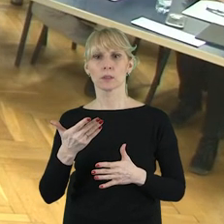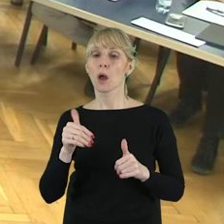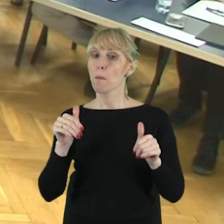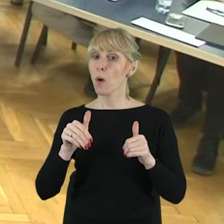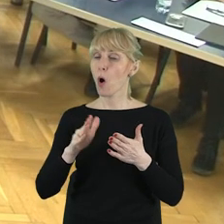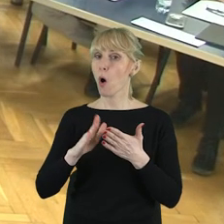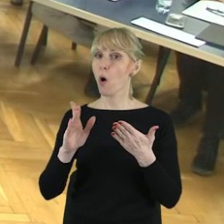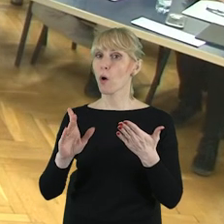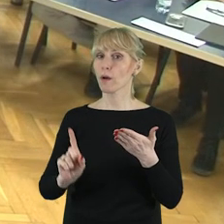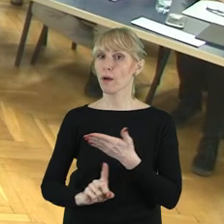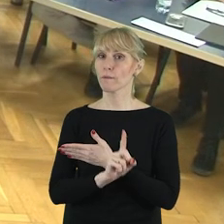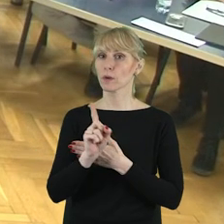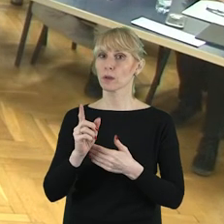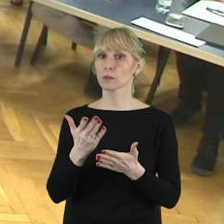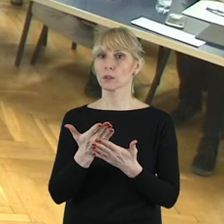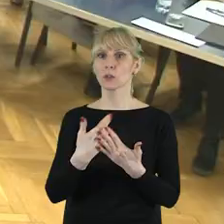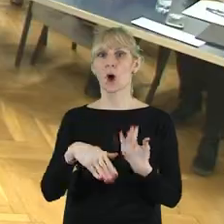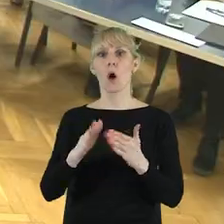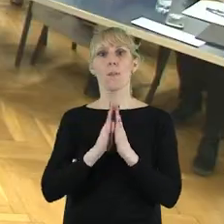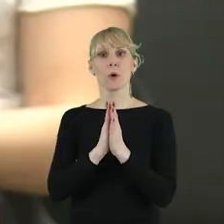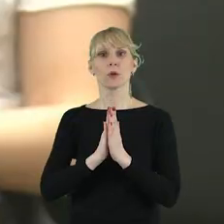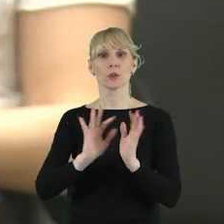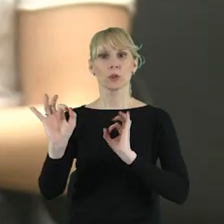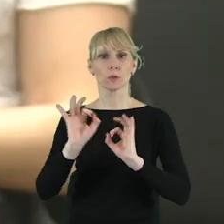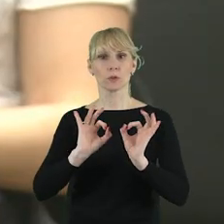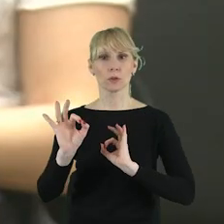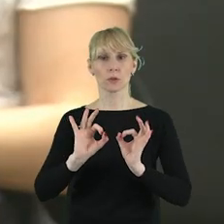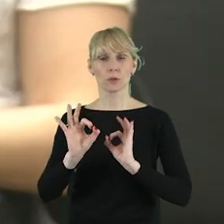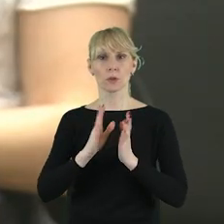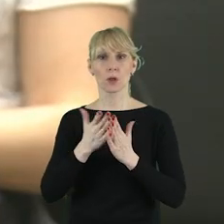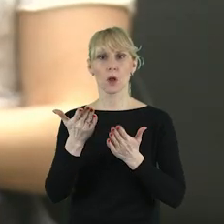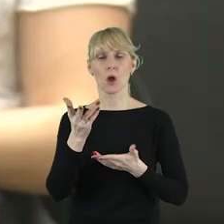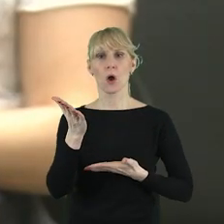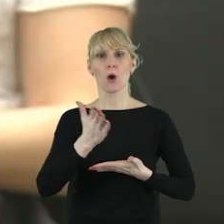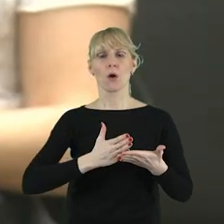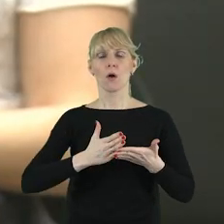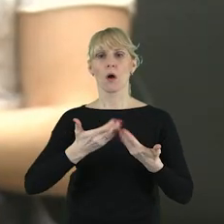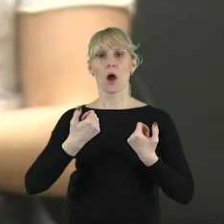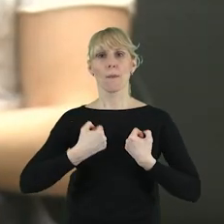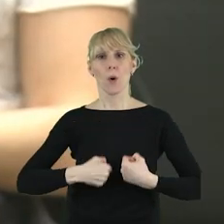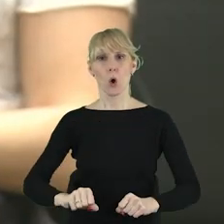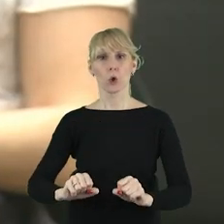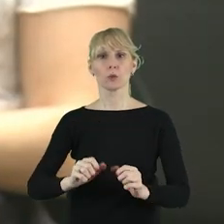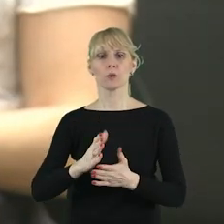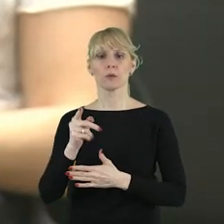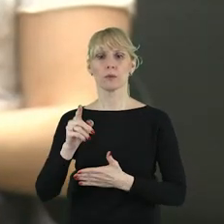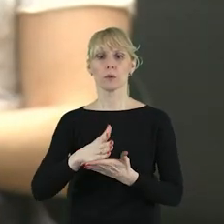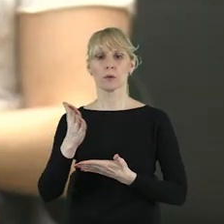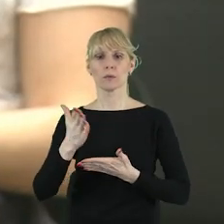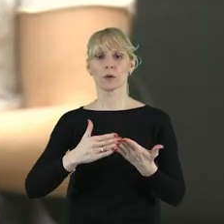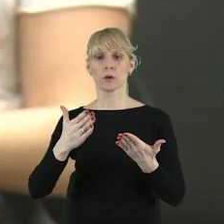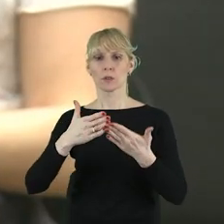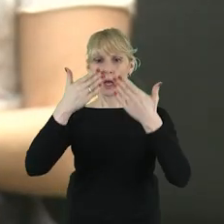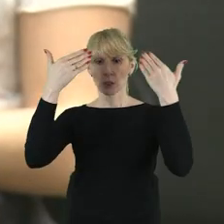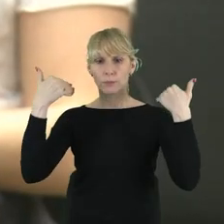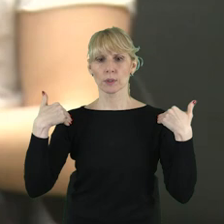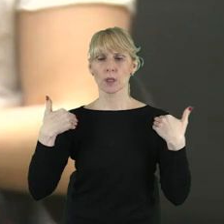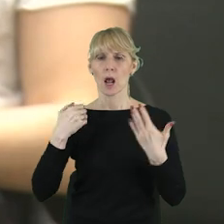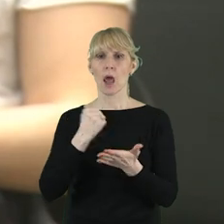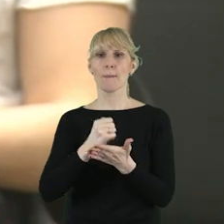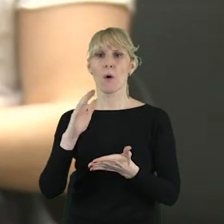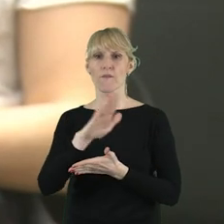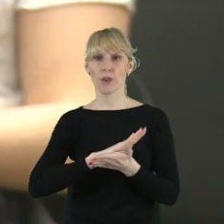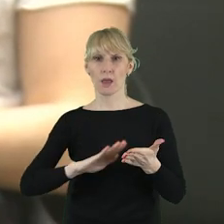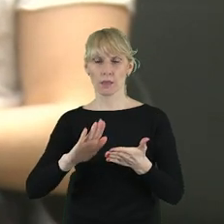porodówki w Piotrkowie na bazie szpitala powiatowego. Nie będę już uzasadniał, bo już